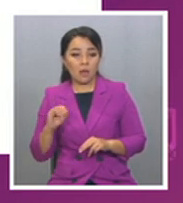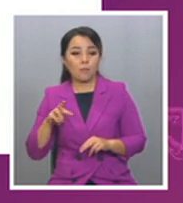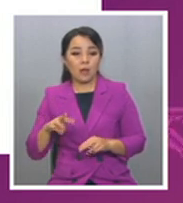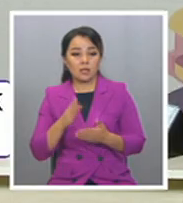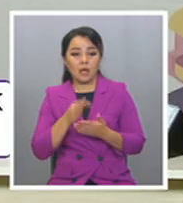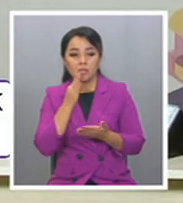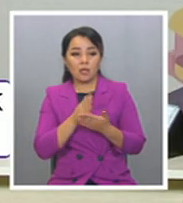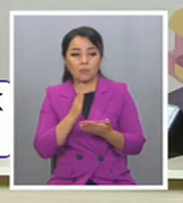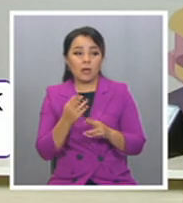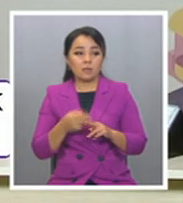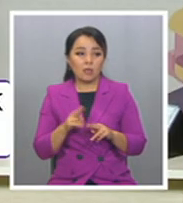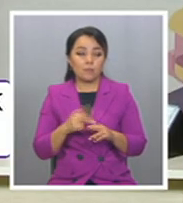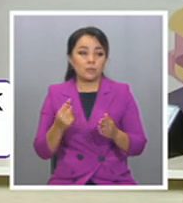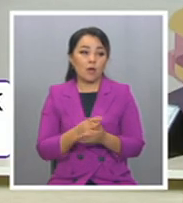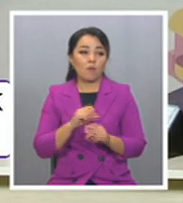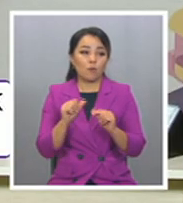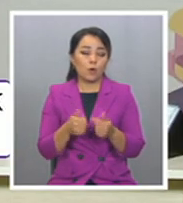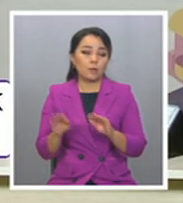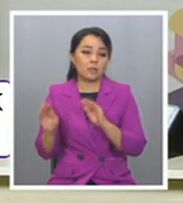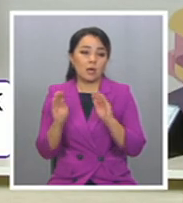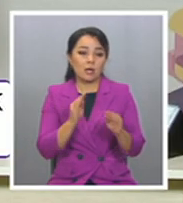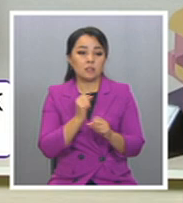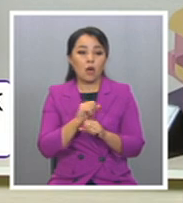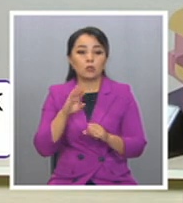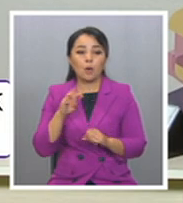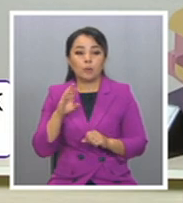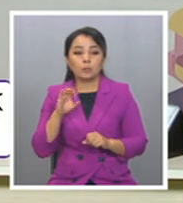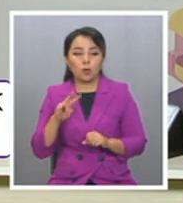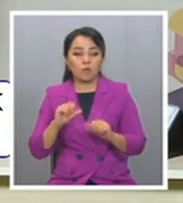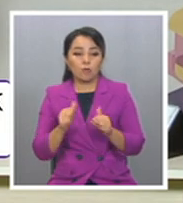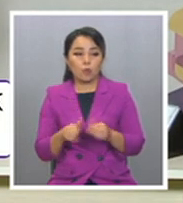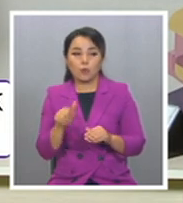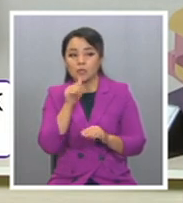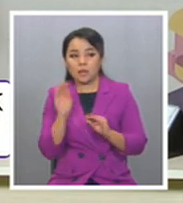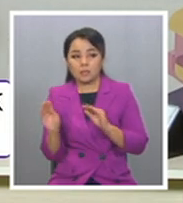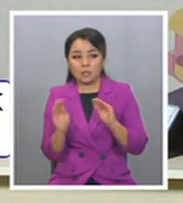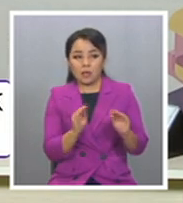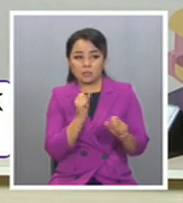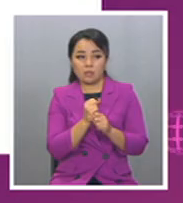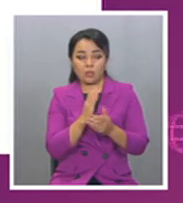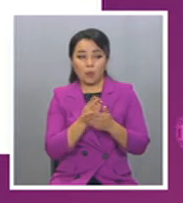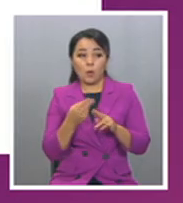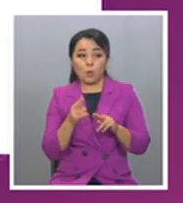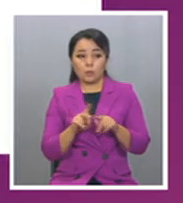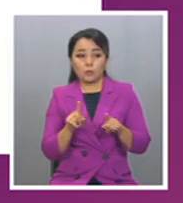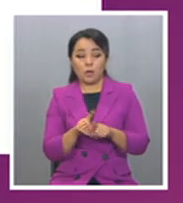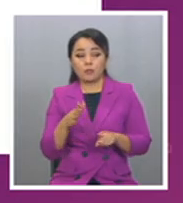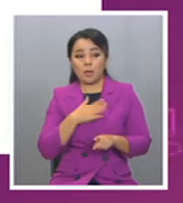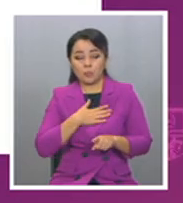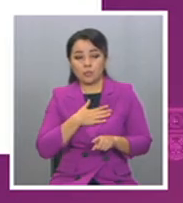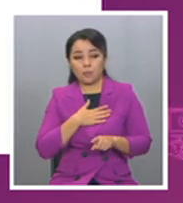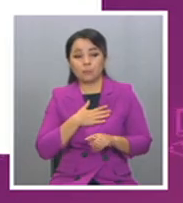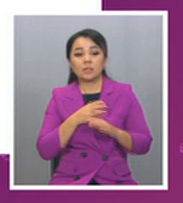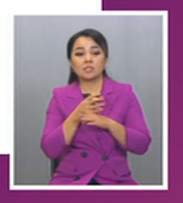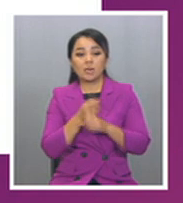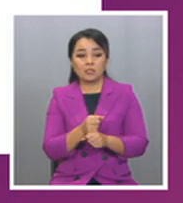l-ді алғашқы формуламызға, яғни Томсон формуласына қоямыз. Осы кезде бізде қысқаратын